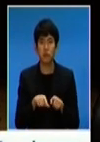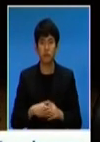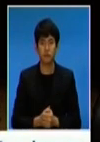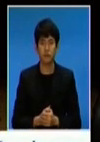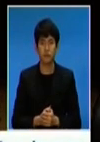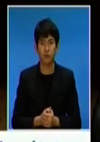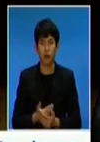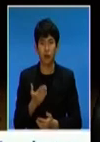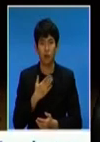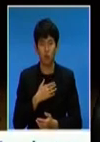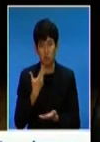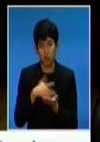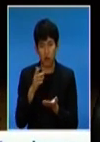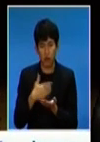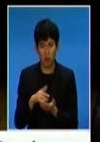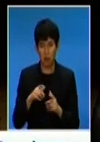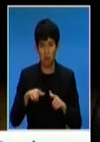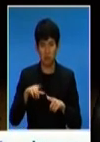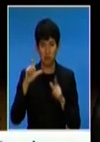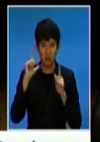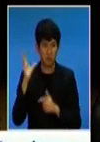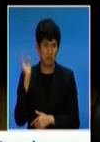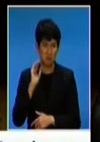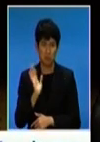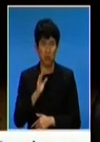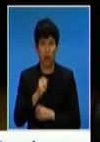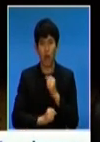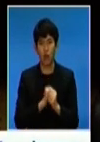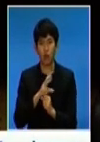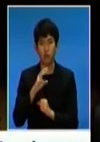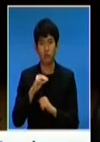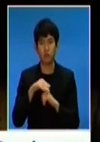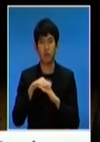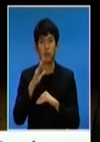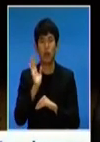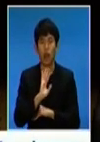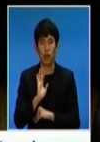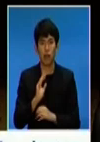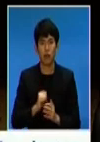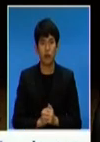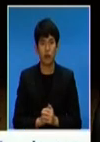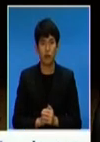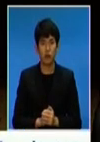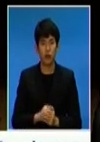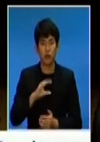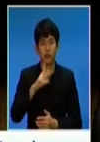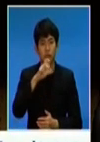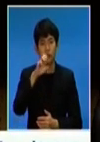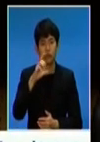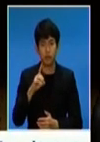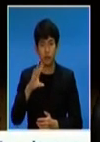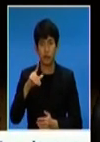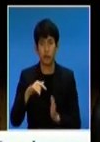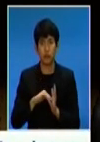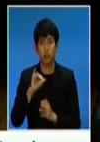ผมไม่ได้เอาหน้าฮะผมเกษียณอายุแล้วพลตำรวจเอกจักรทิพย์ชัยจินดาผบ.ตร.